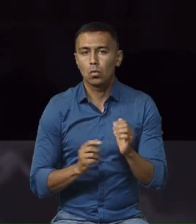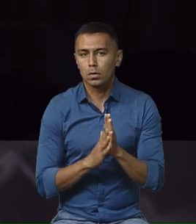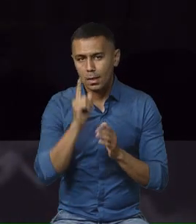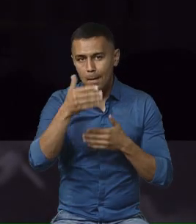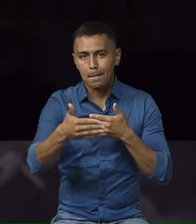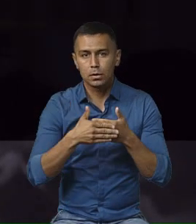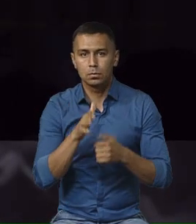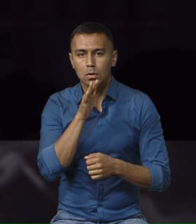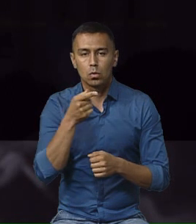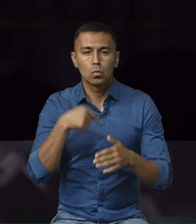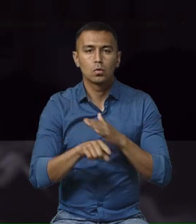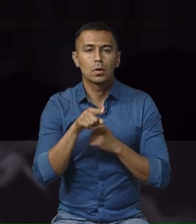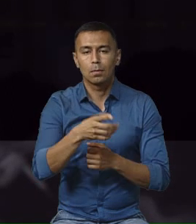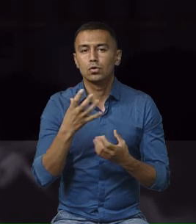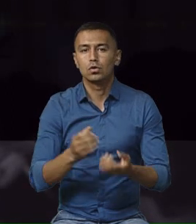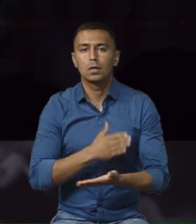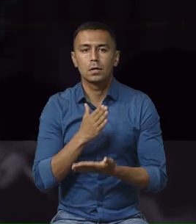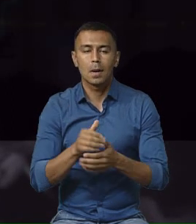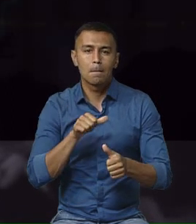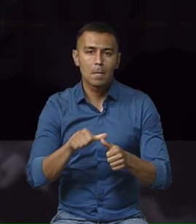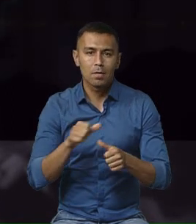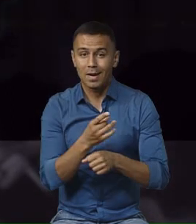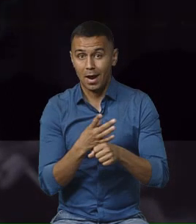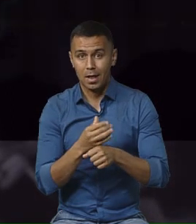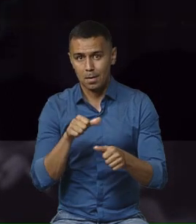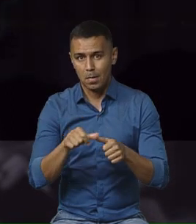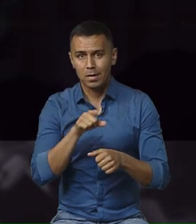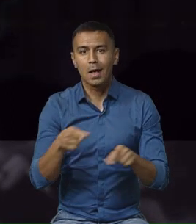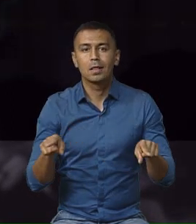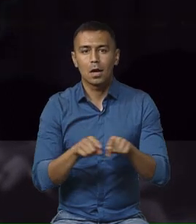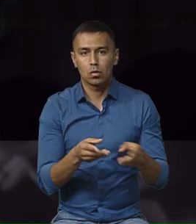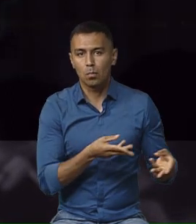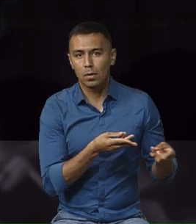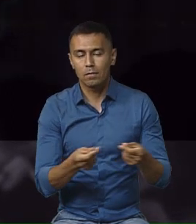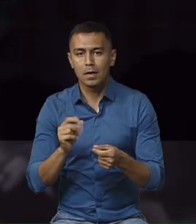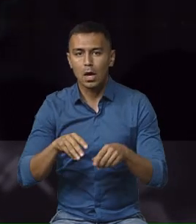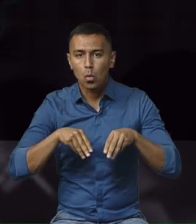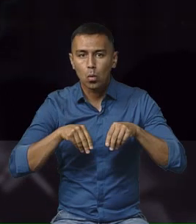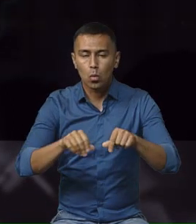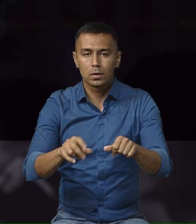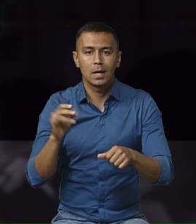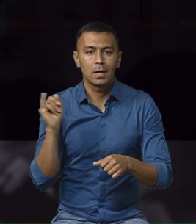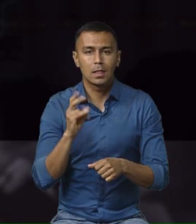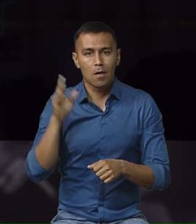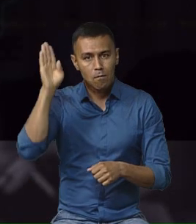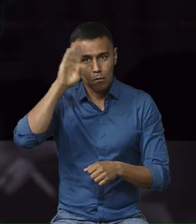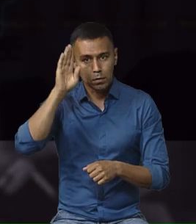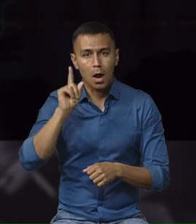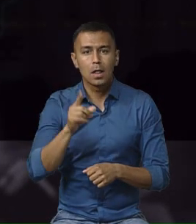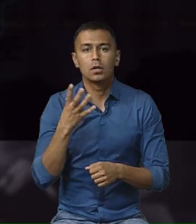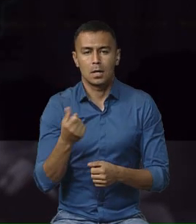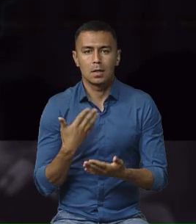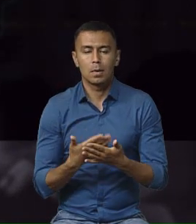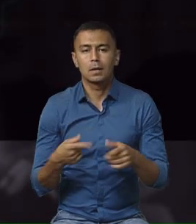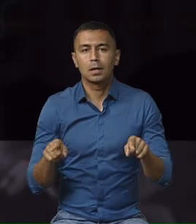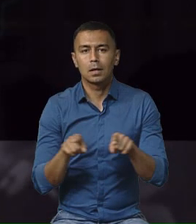найближчим часом, тому що тут там ще є і паливо, ракетне паливо, яке також впливає на ґрунт і на води. Але ще, наприклад,